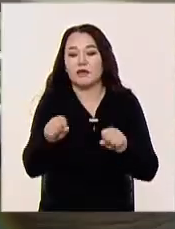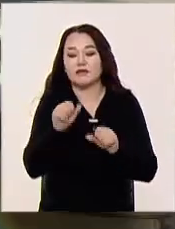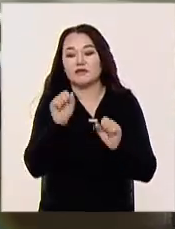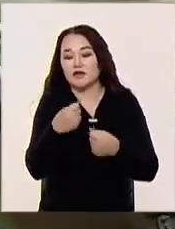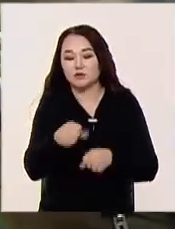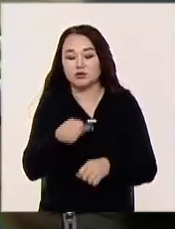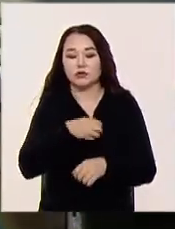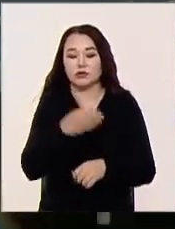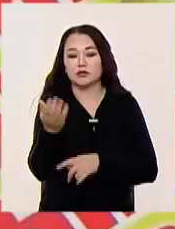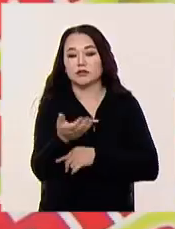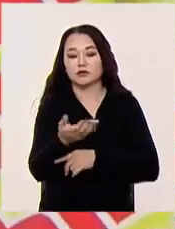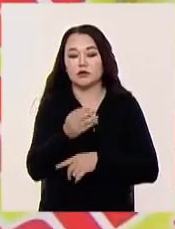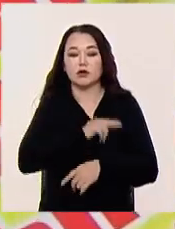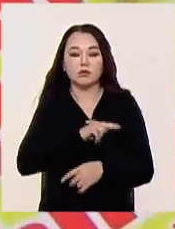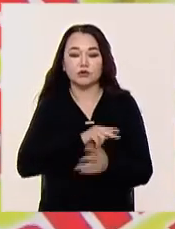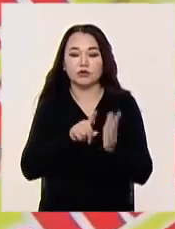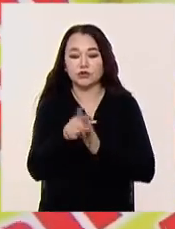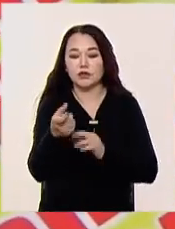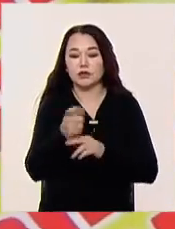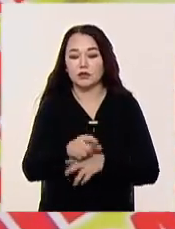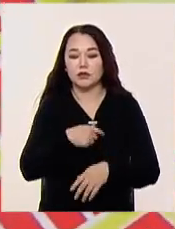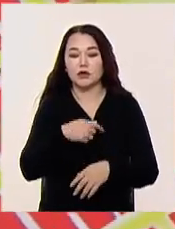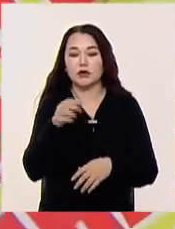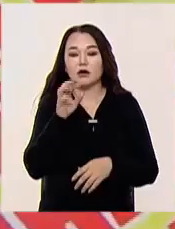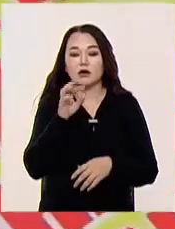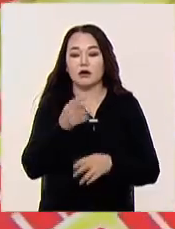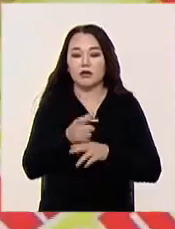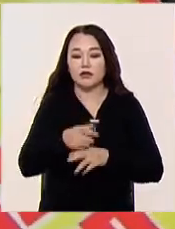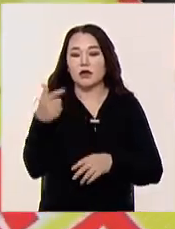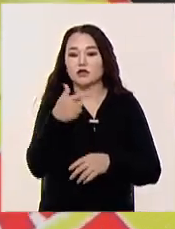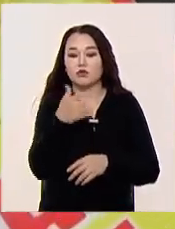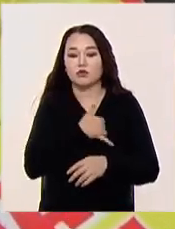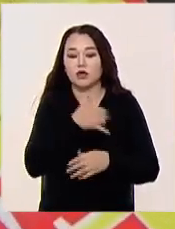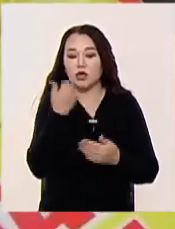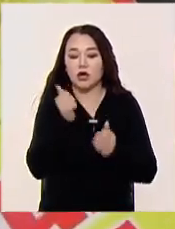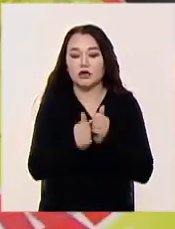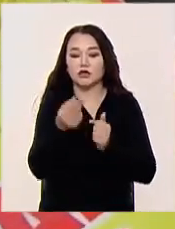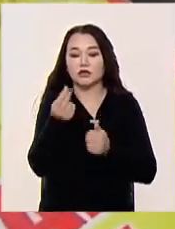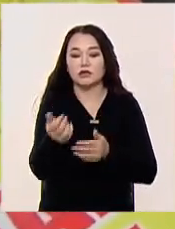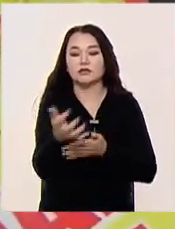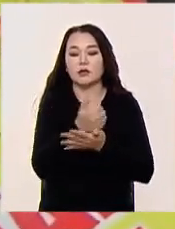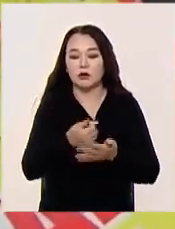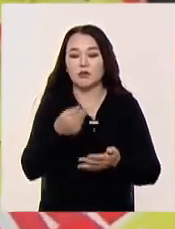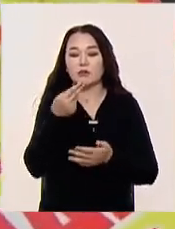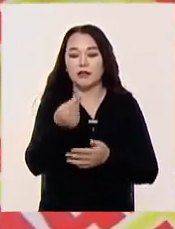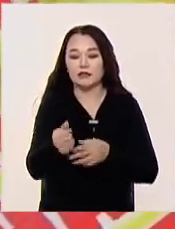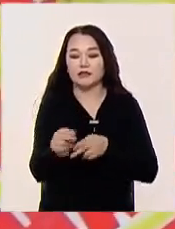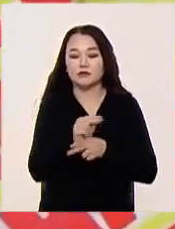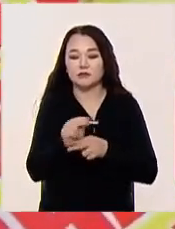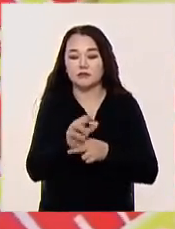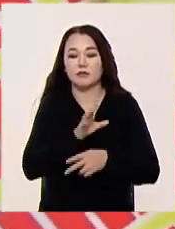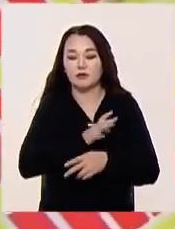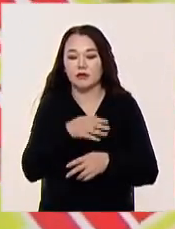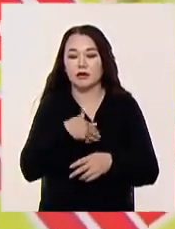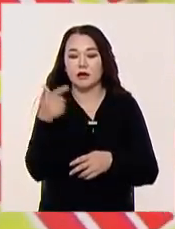тіленшілікті кәсіп қылдым дейді. Енді мен бұл жақтың азаматы болмағаннан кейін, әр кімнен ақша алып, әр адамнан ақша алып, платный емдеткенмін. Мен бұл жақтың